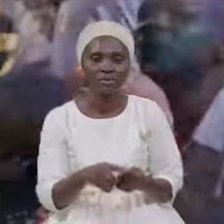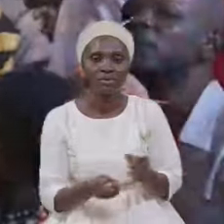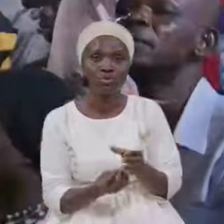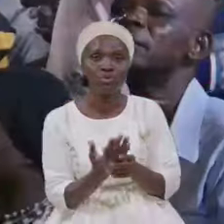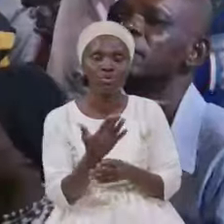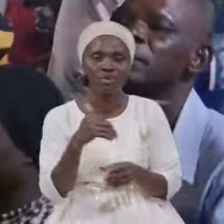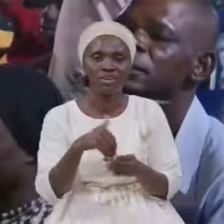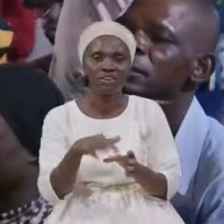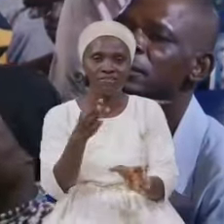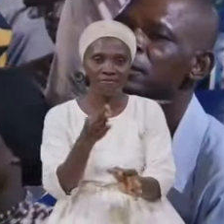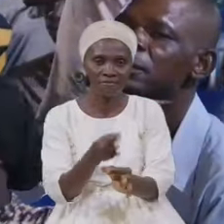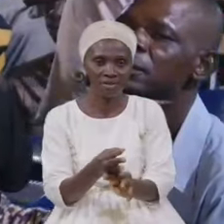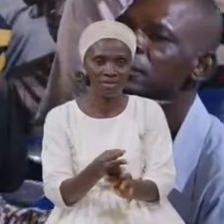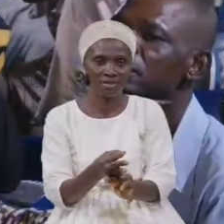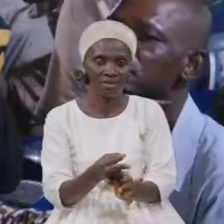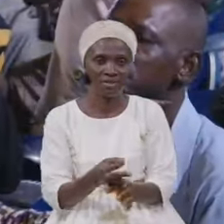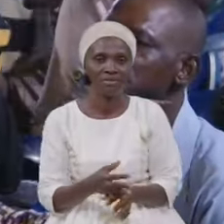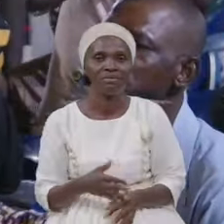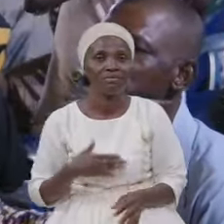Vous qui avez levé la main,